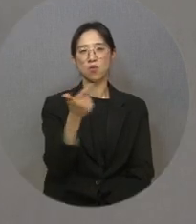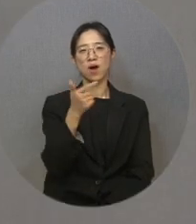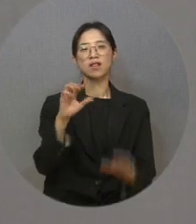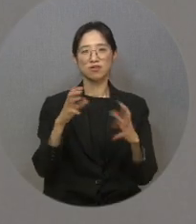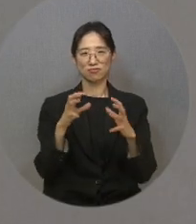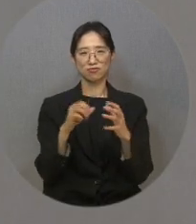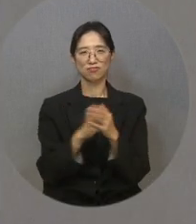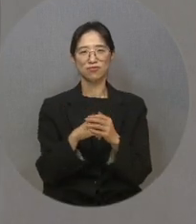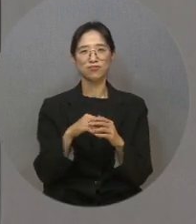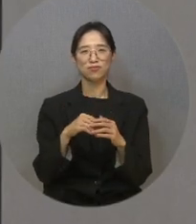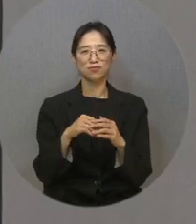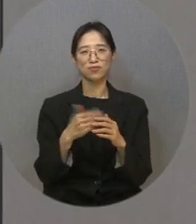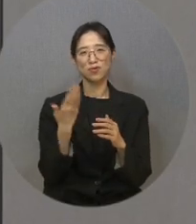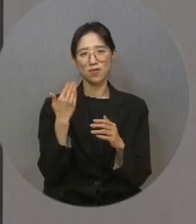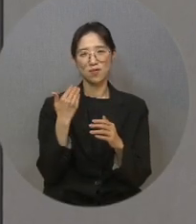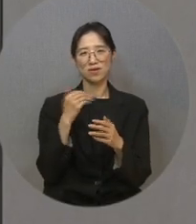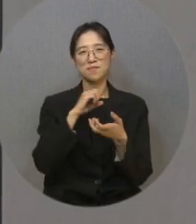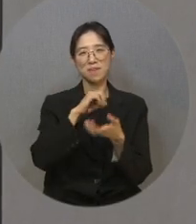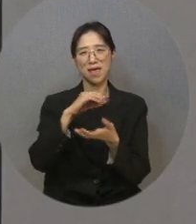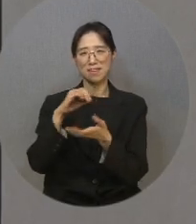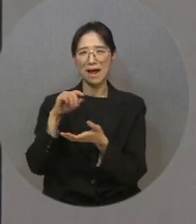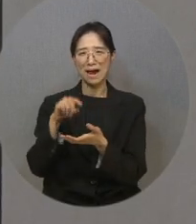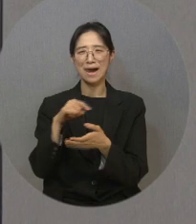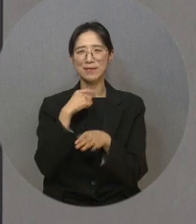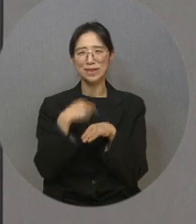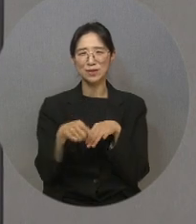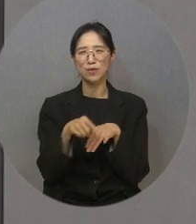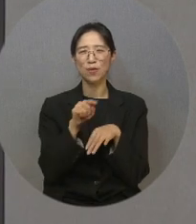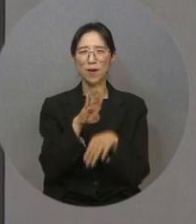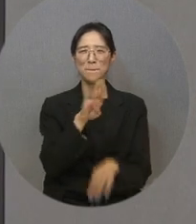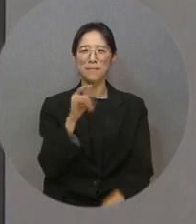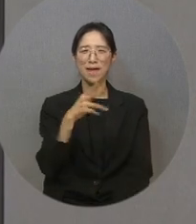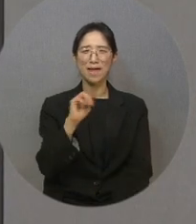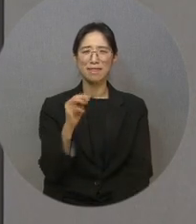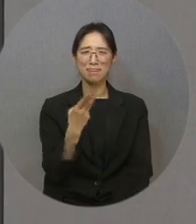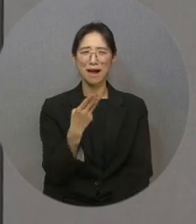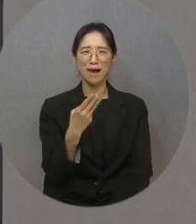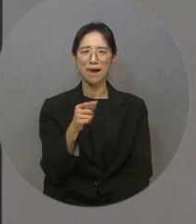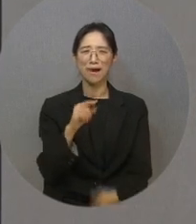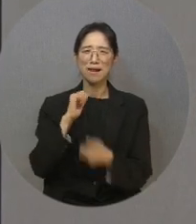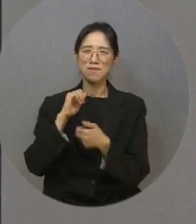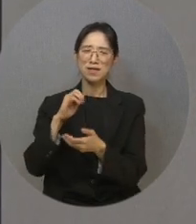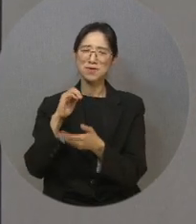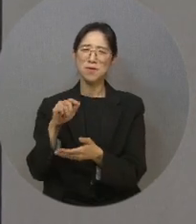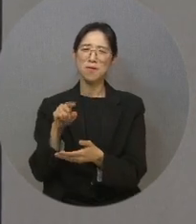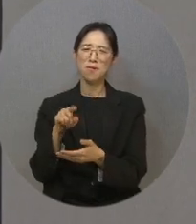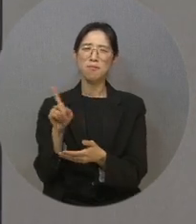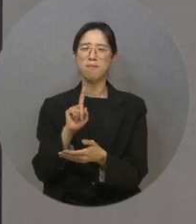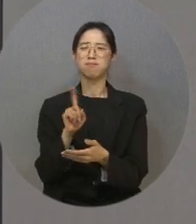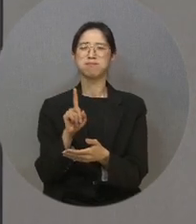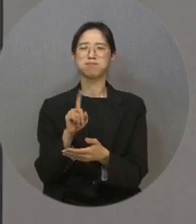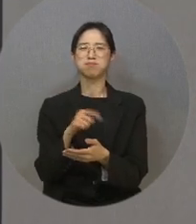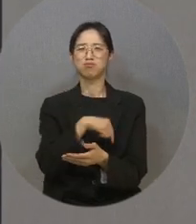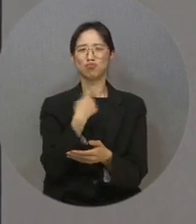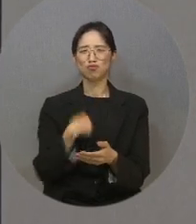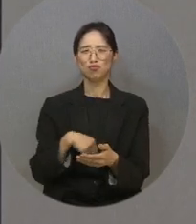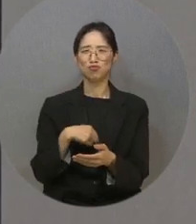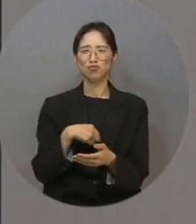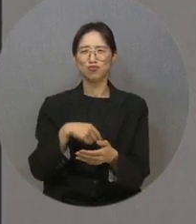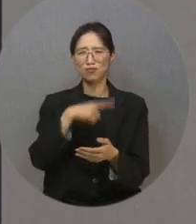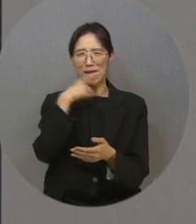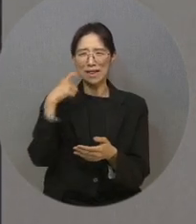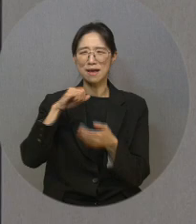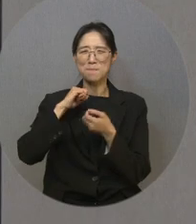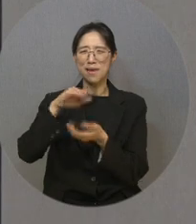배달의 민족 제가 절 참 원통하게 생각하는 게 어떻게 배달의 민족이라는 그 중국집 배달